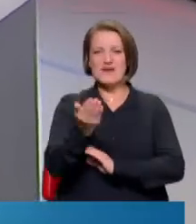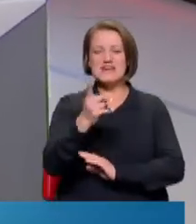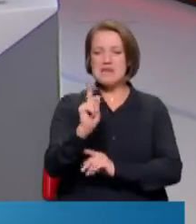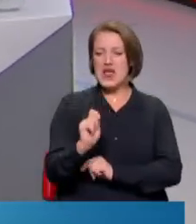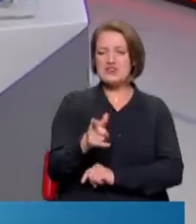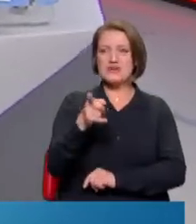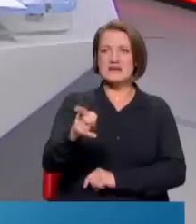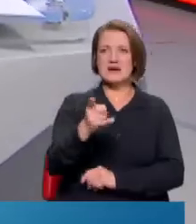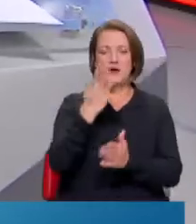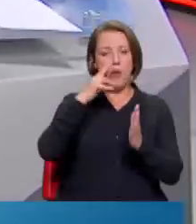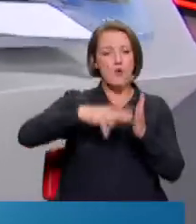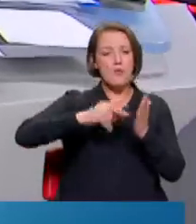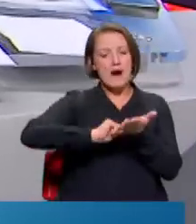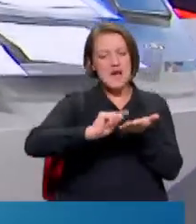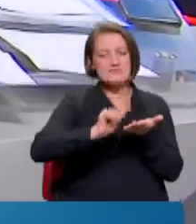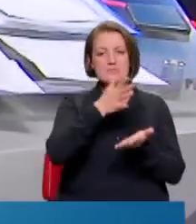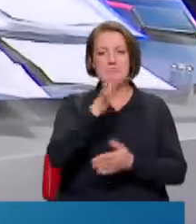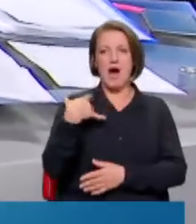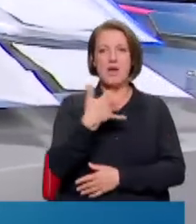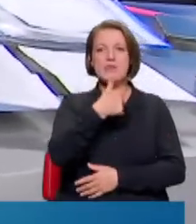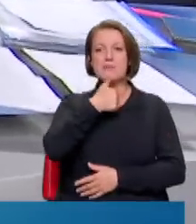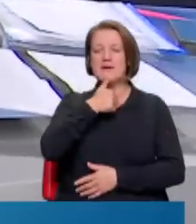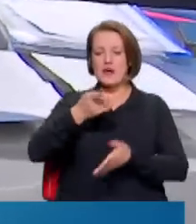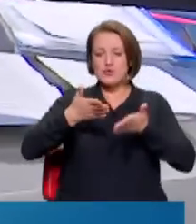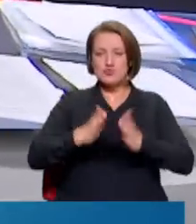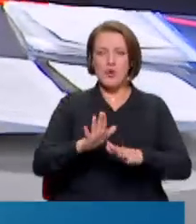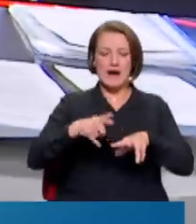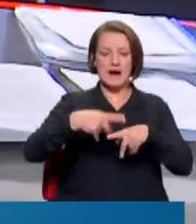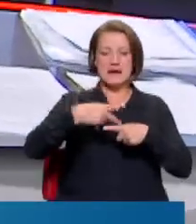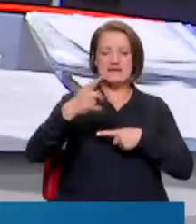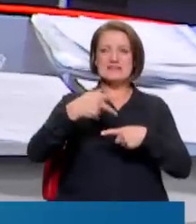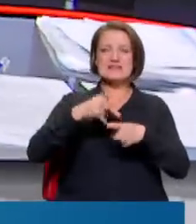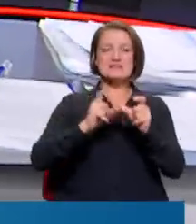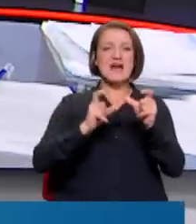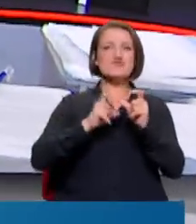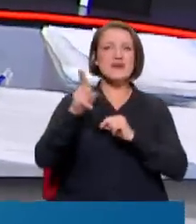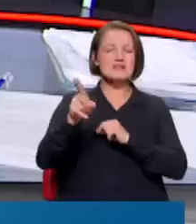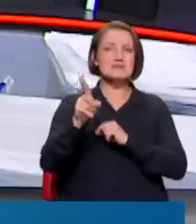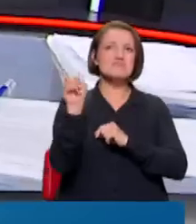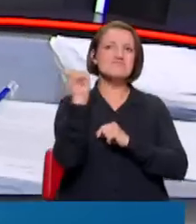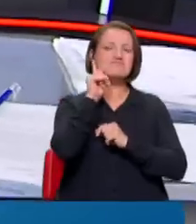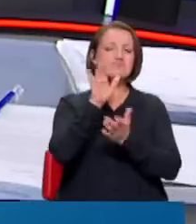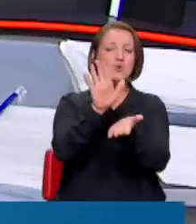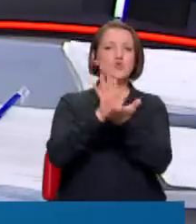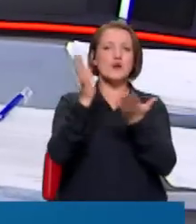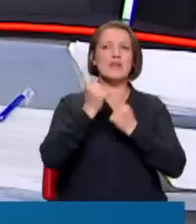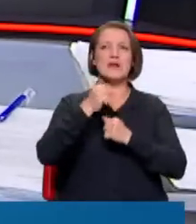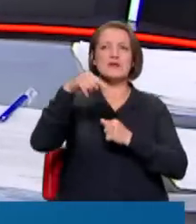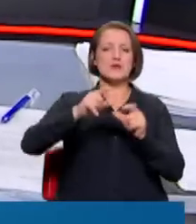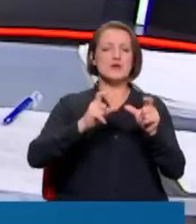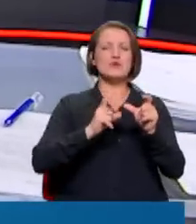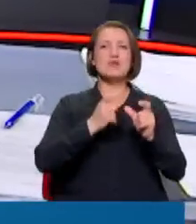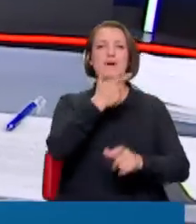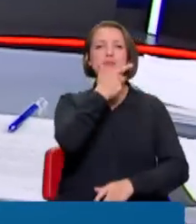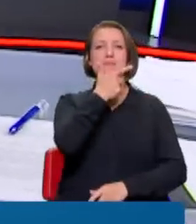ilçesinden okuma yazma bilmeyen anne babadan Doğan Aziz sancar'ı Nobel bilim ödülüne Taşıyan Güney'de Süleyman